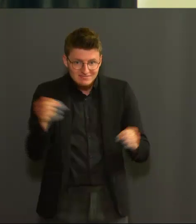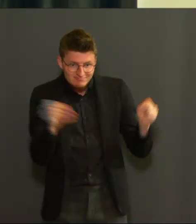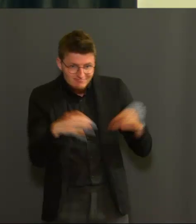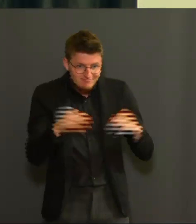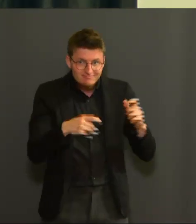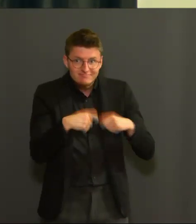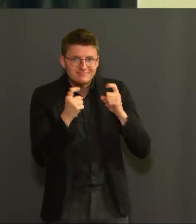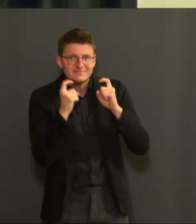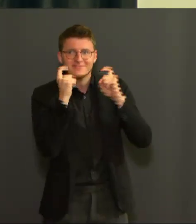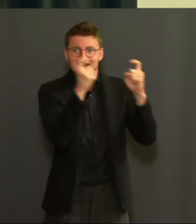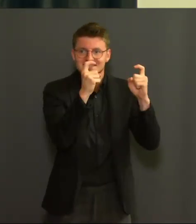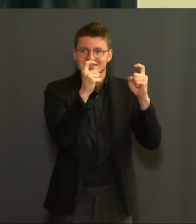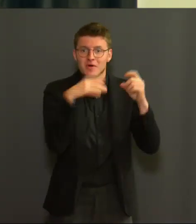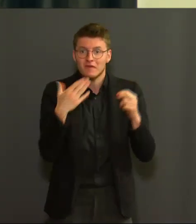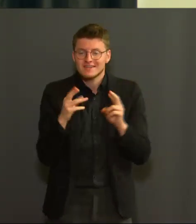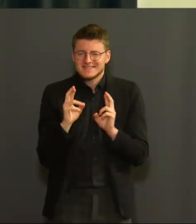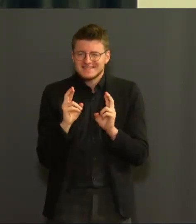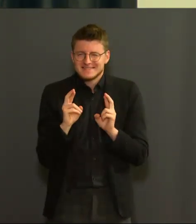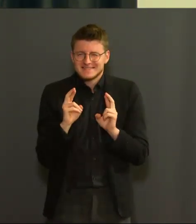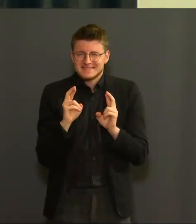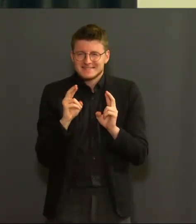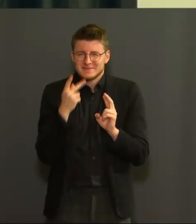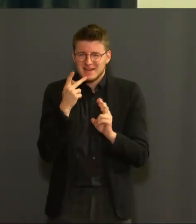voetbalbeker na een overwinning tegen Italië.